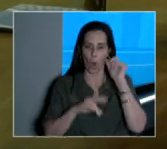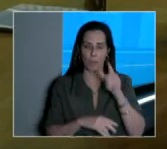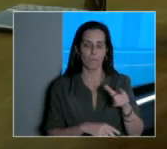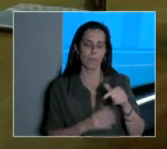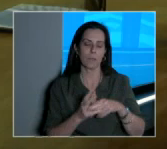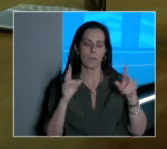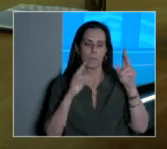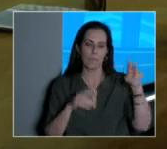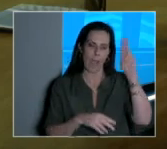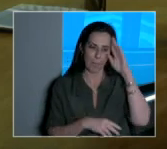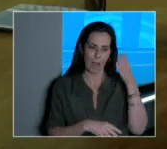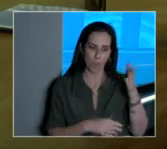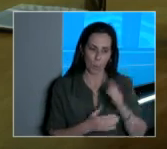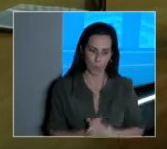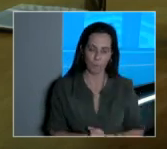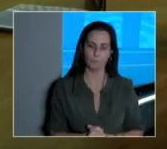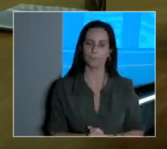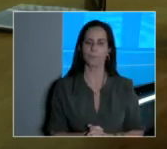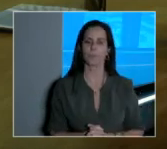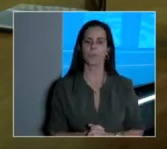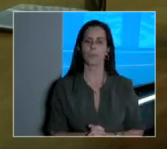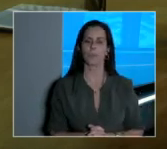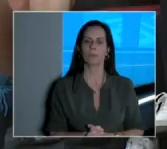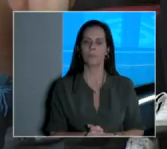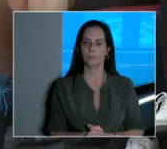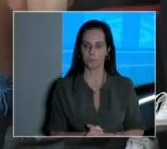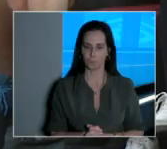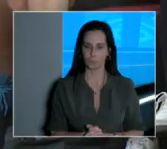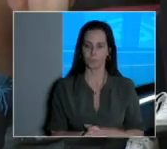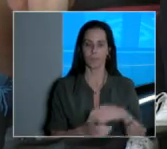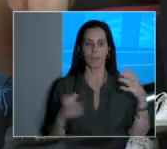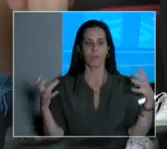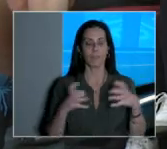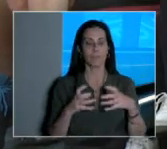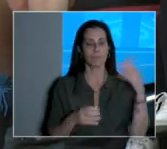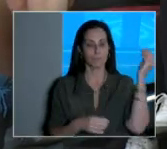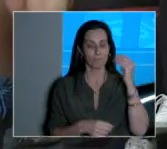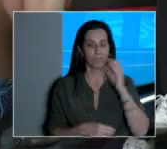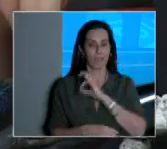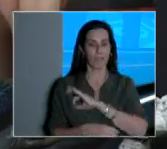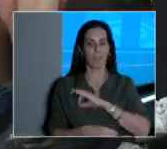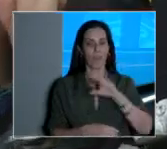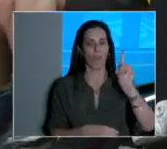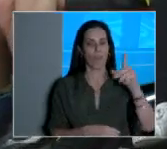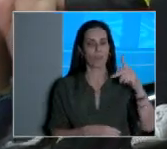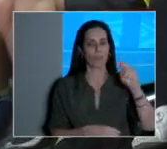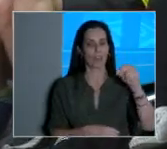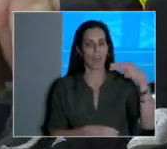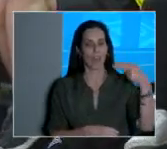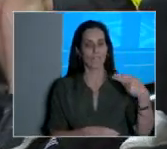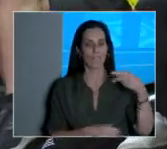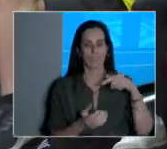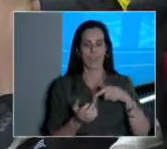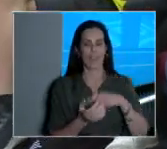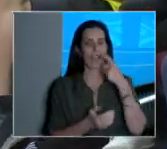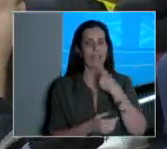וחבר הכנסת אריאל קלנר ממפלגת הליכוד, ותלמידי כיתה ט' בתיכון דפנה, אורט דפנה